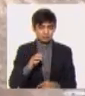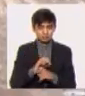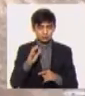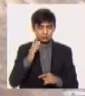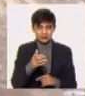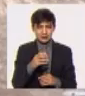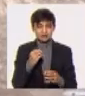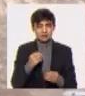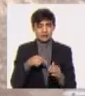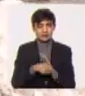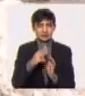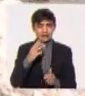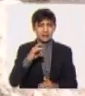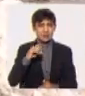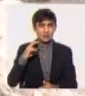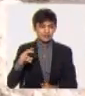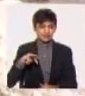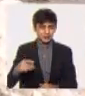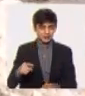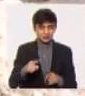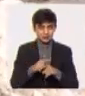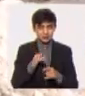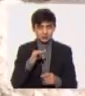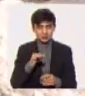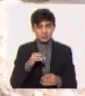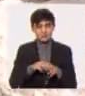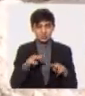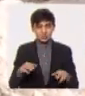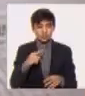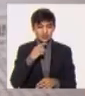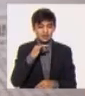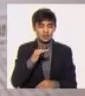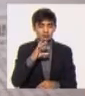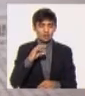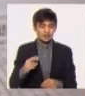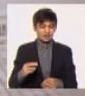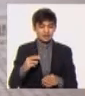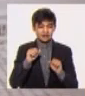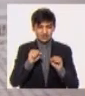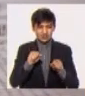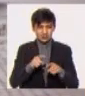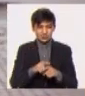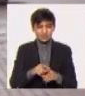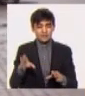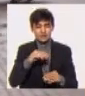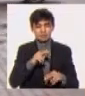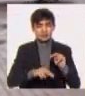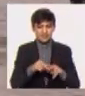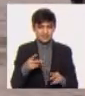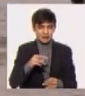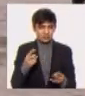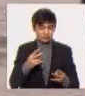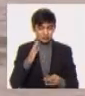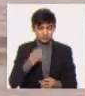карты занятости – 1 триллион тенге. По уточненным данным Министерства труда и соцзащиты, больше всего рабочих потребуется для строительства и